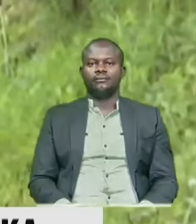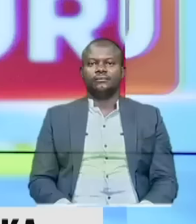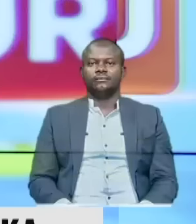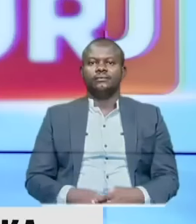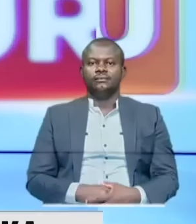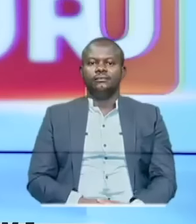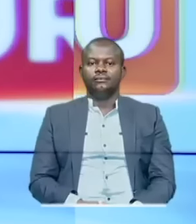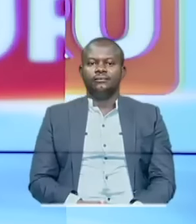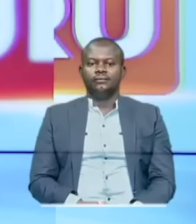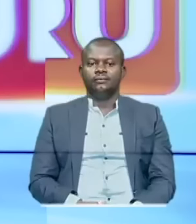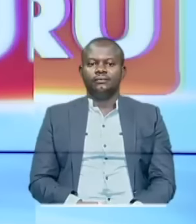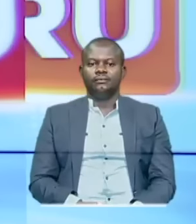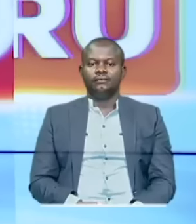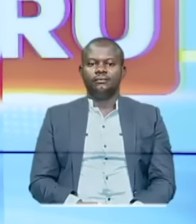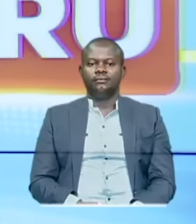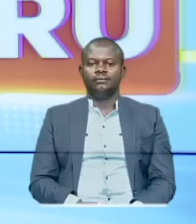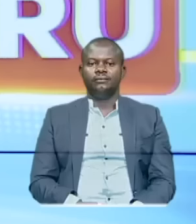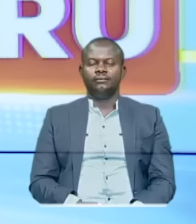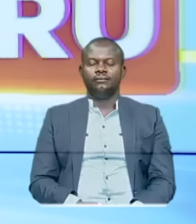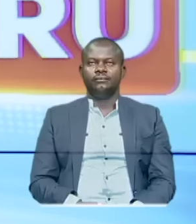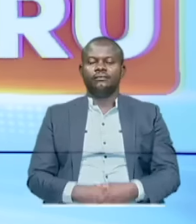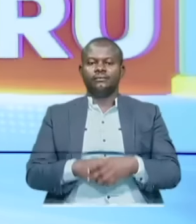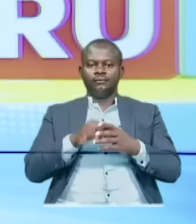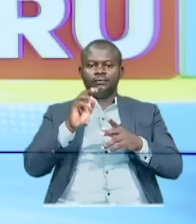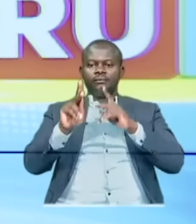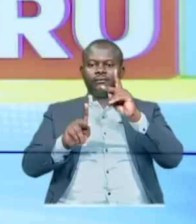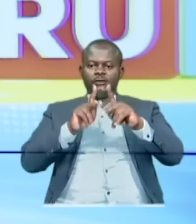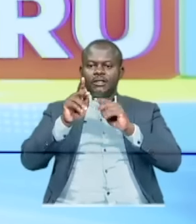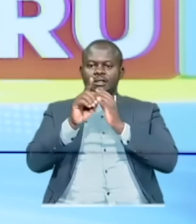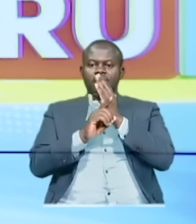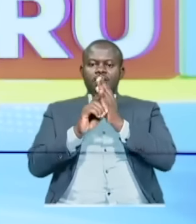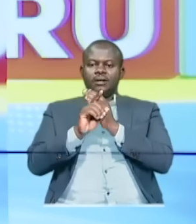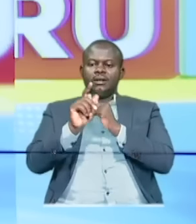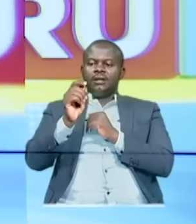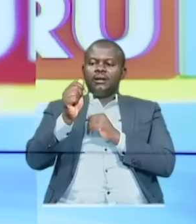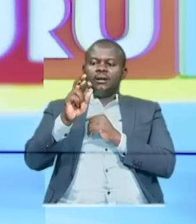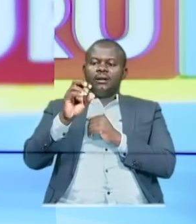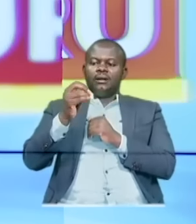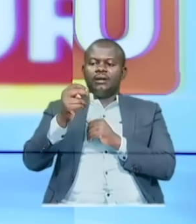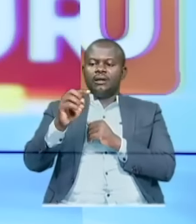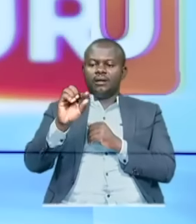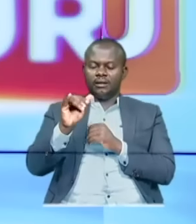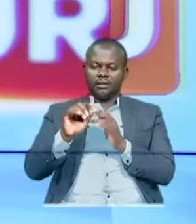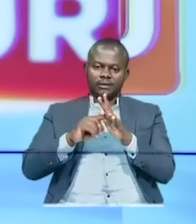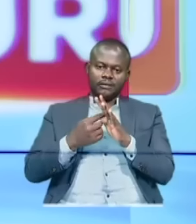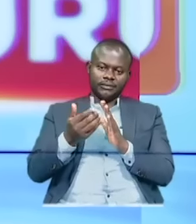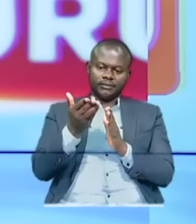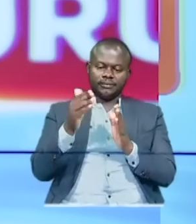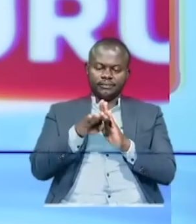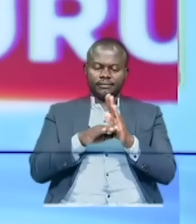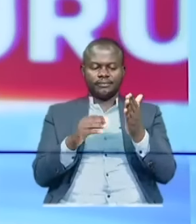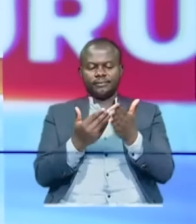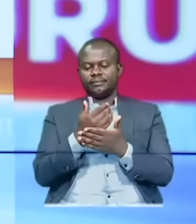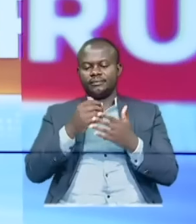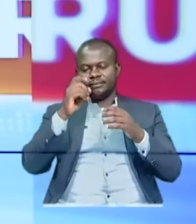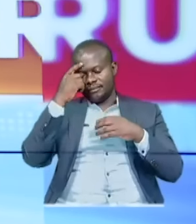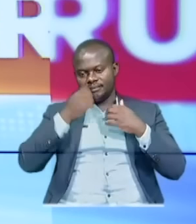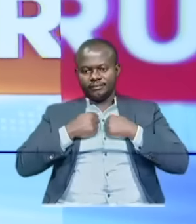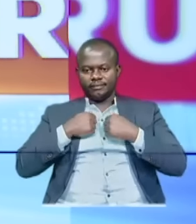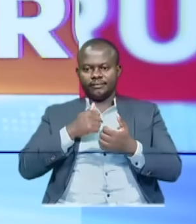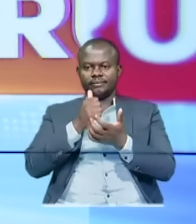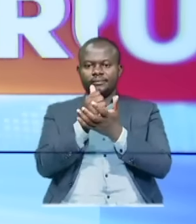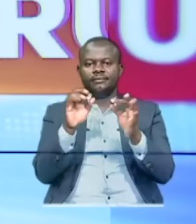Rubavu naho abaturage bo mu karere ka Karongi ngo bagiye guherwaho muri gahunda nshya ya Leta y'u Rwanda yo